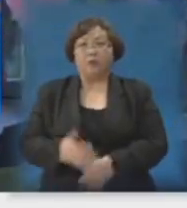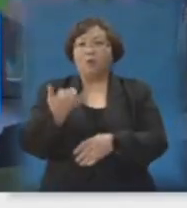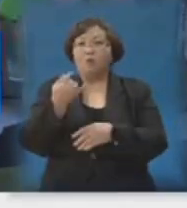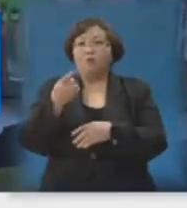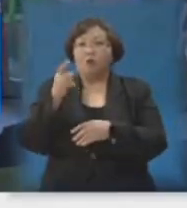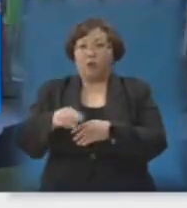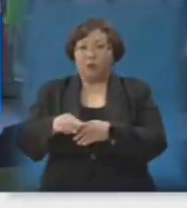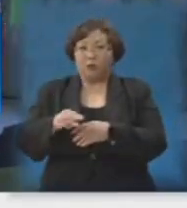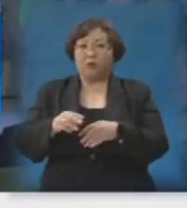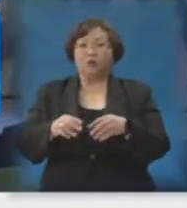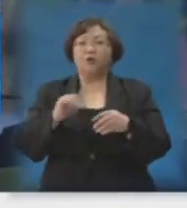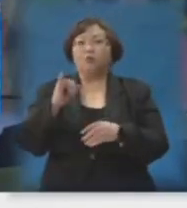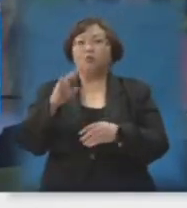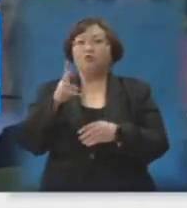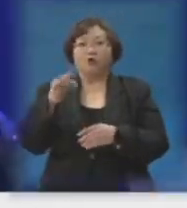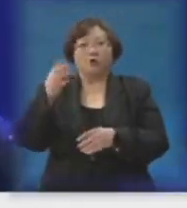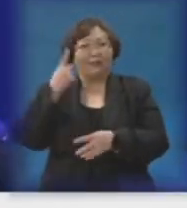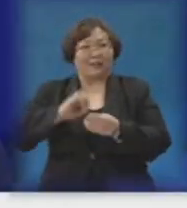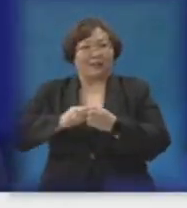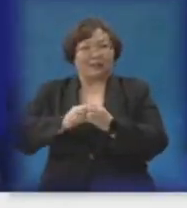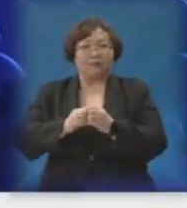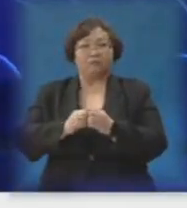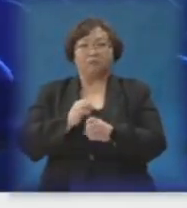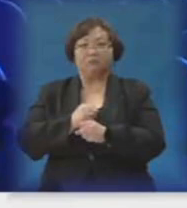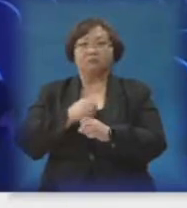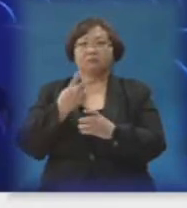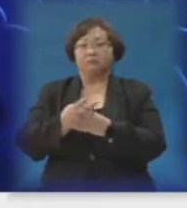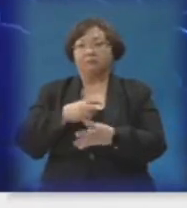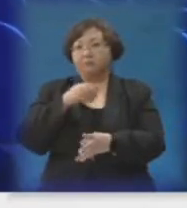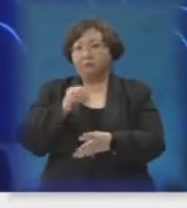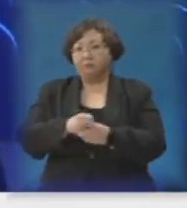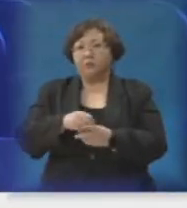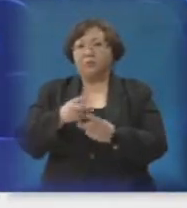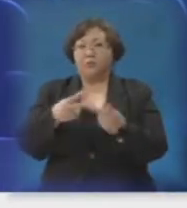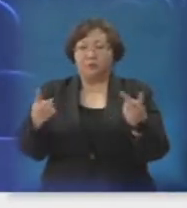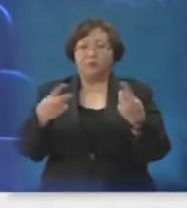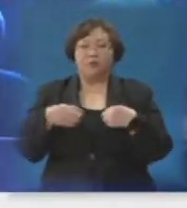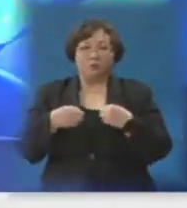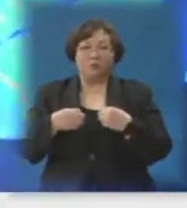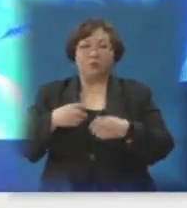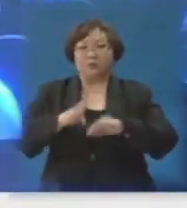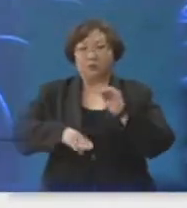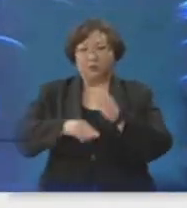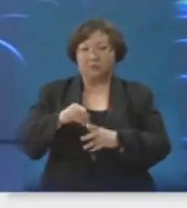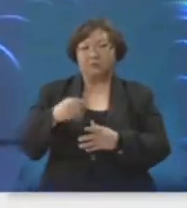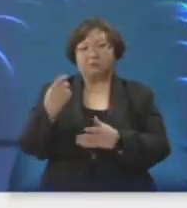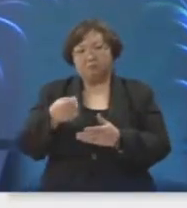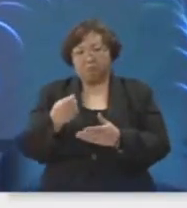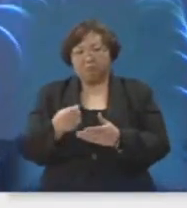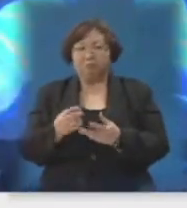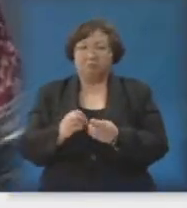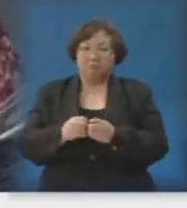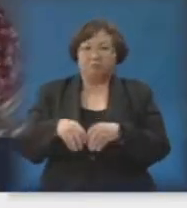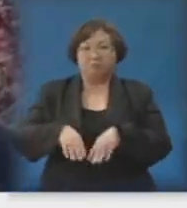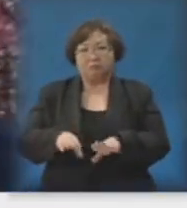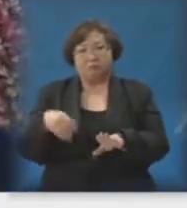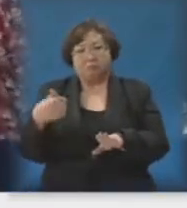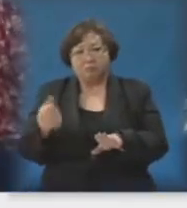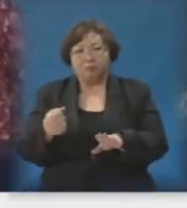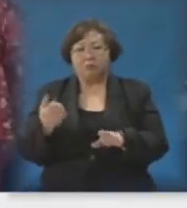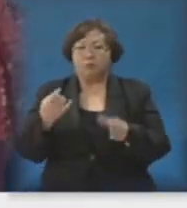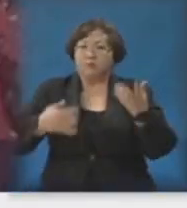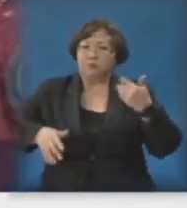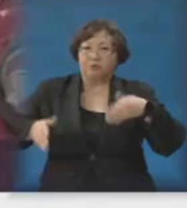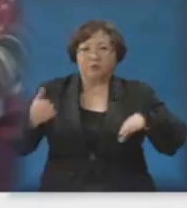Улаанбаатар хот ЮНЕСКО-гийн бүтээлч хотуудын сүлжээнд нэгдэн орлоо. Тодорхойлж хэлбэл үндэсний хувцас, гар урлал, эсхий урлал, ардын бүжиг зэрэг энэхүү